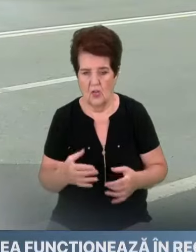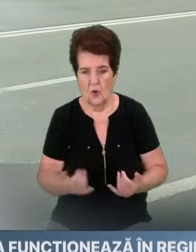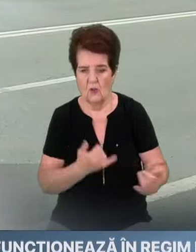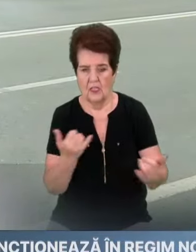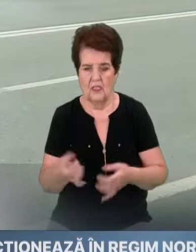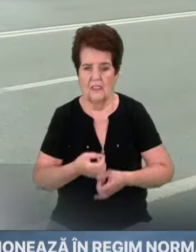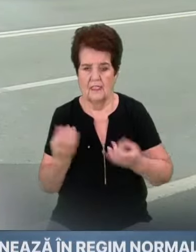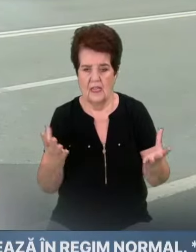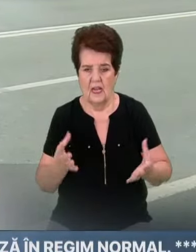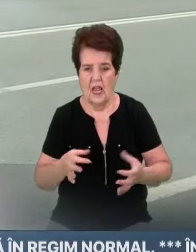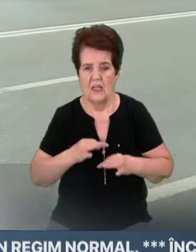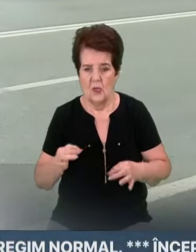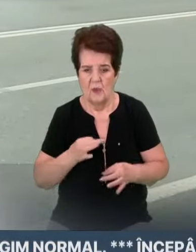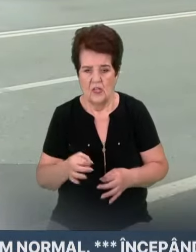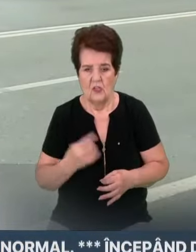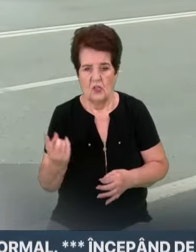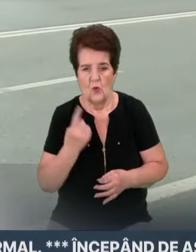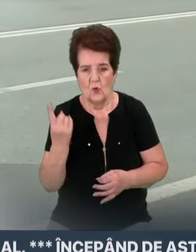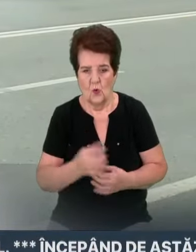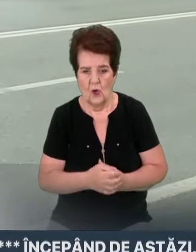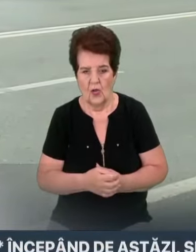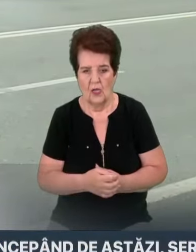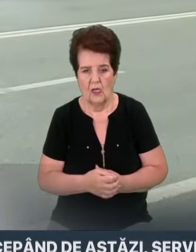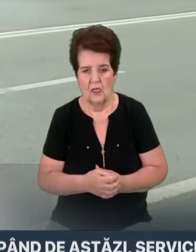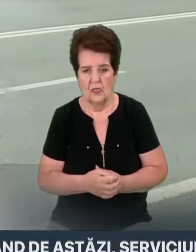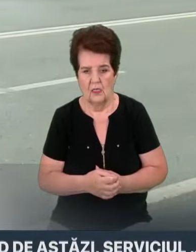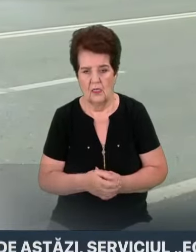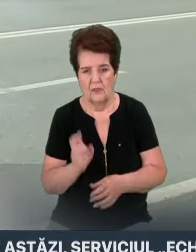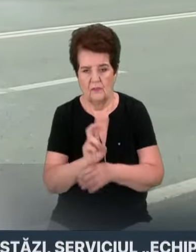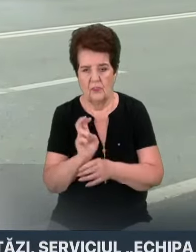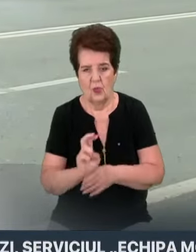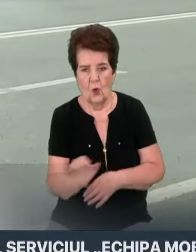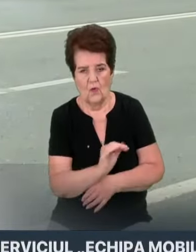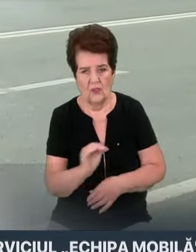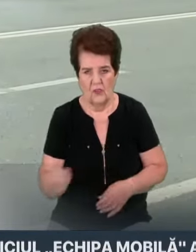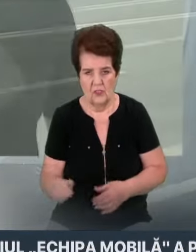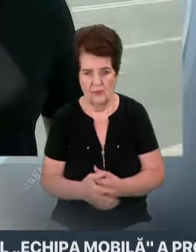Zilei Independenței și a unor vizite oficiale de rang înalt.